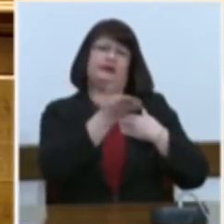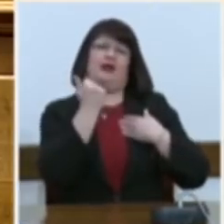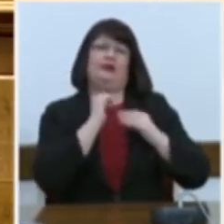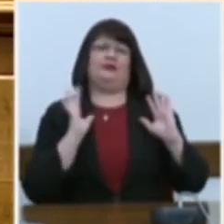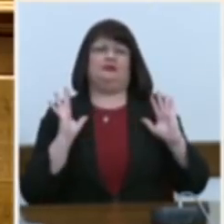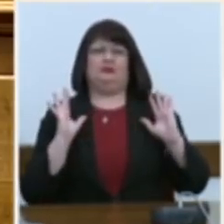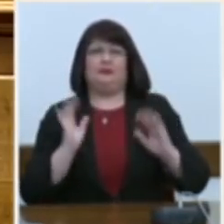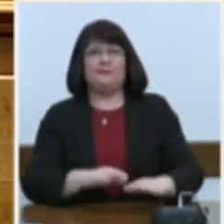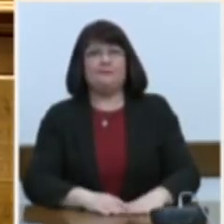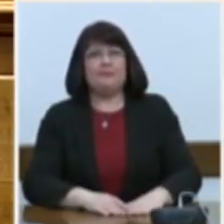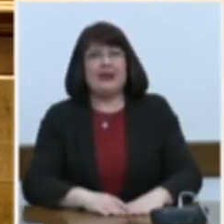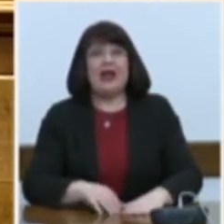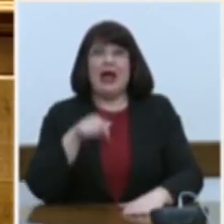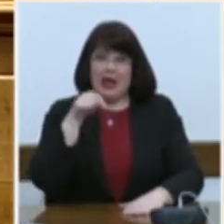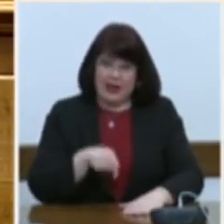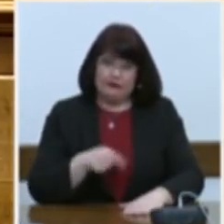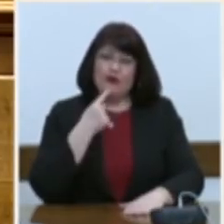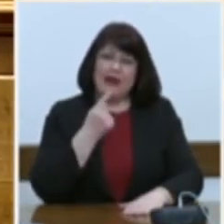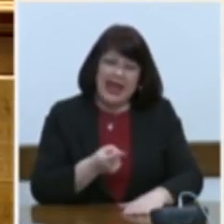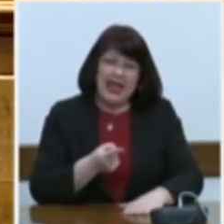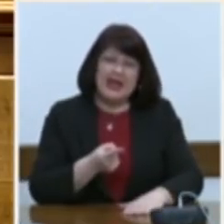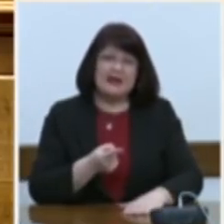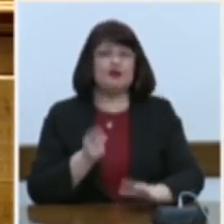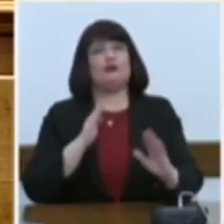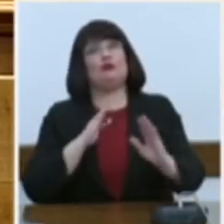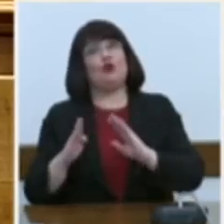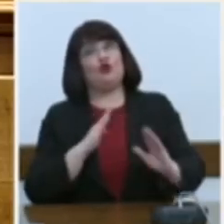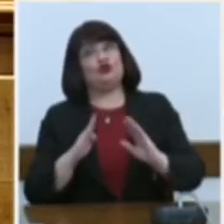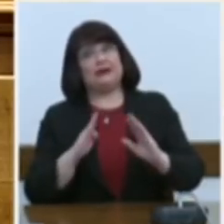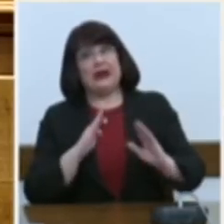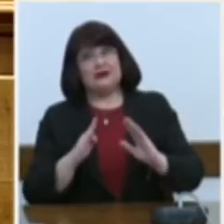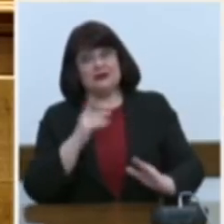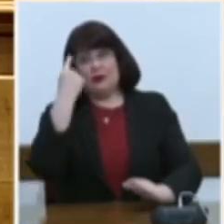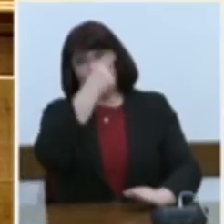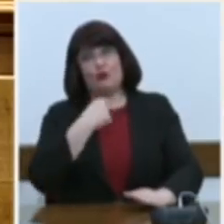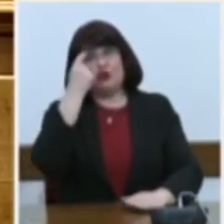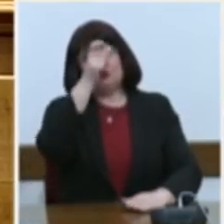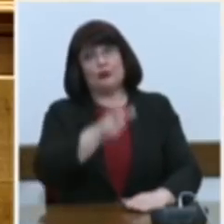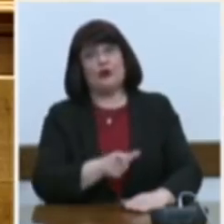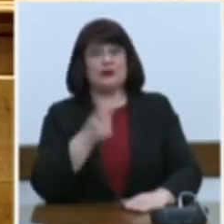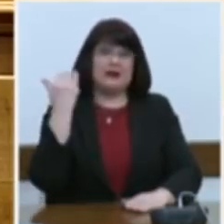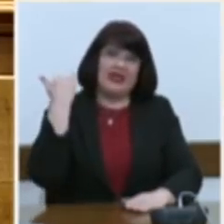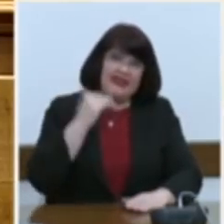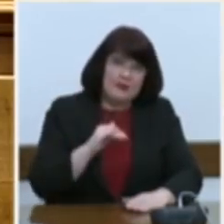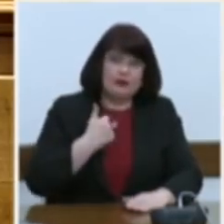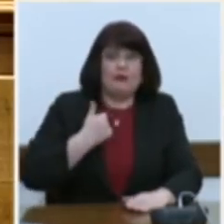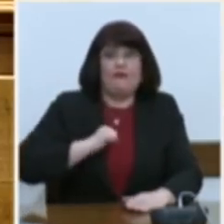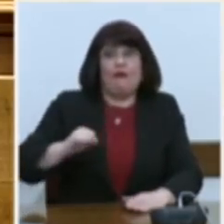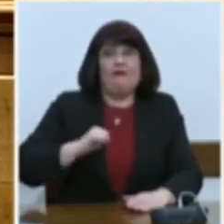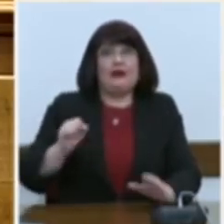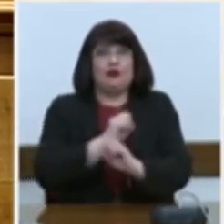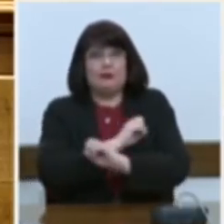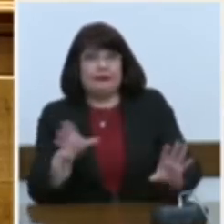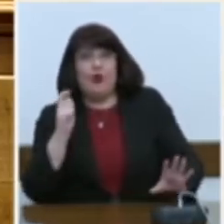μάλιστα αυτό προβάλλεται στο όνομα της διαφύλαξης, λέει, της προσωπικότητας του θύματος, που φοβάται ότι η δημοσιότητα